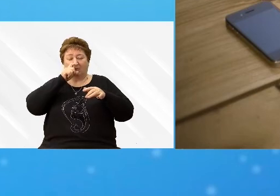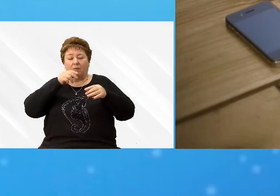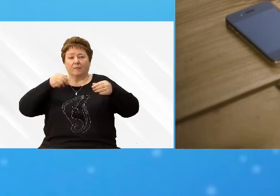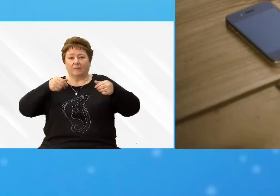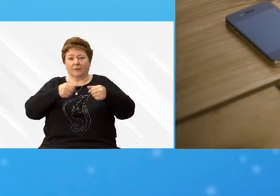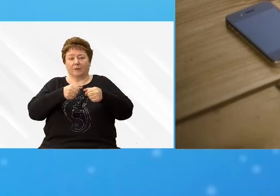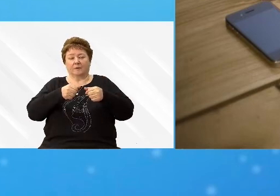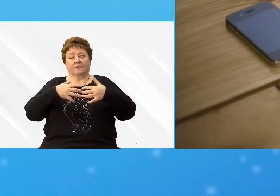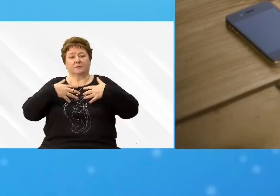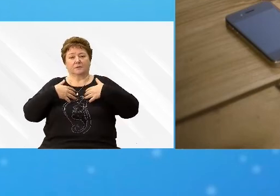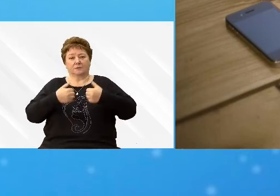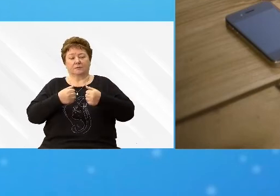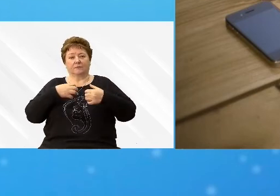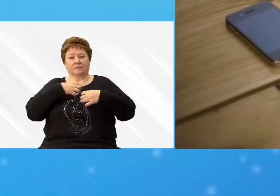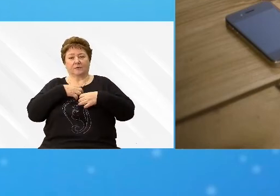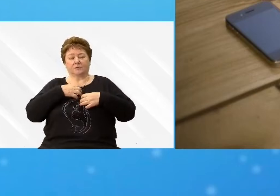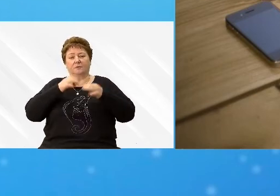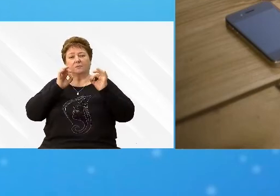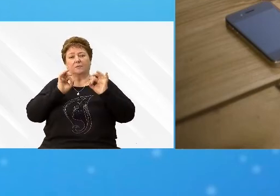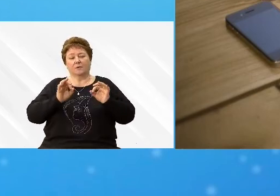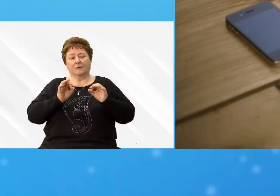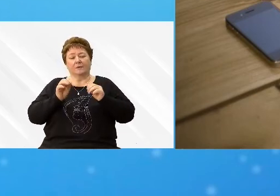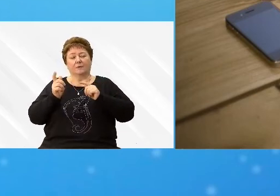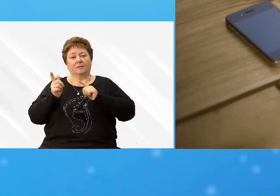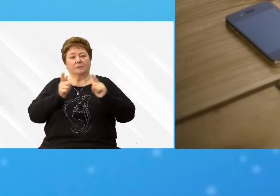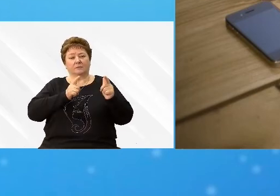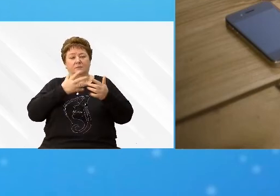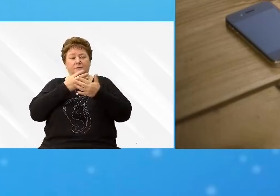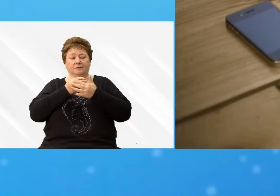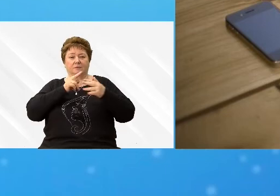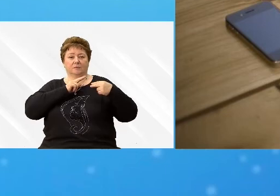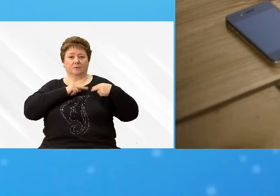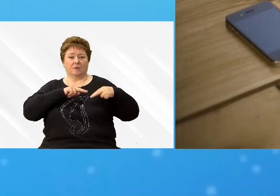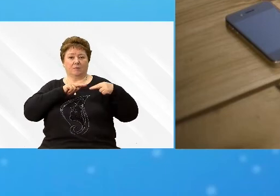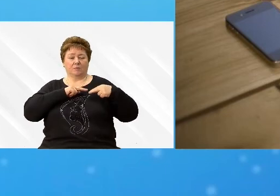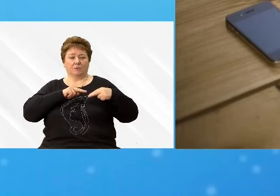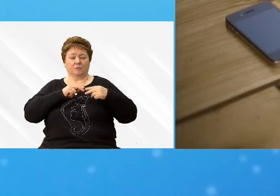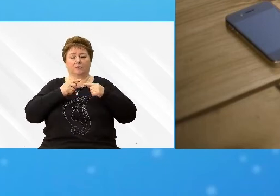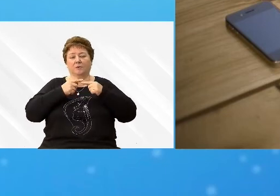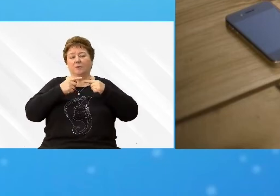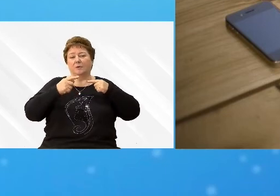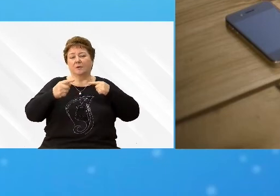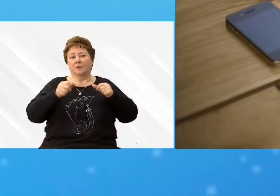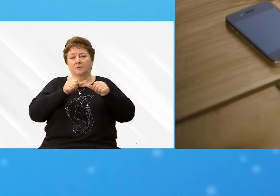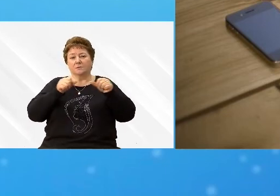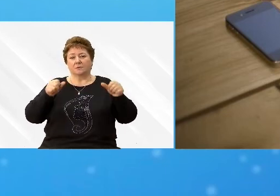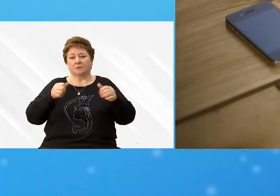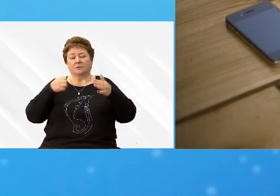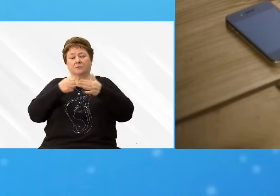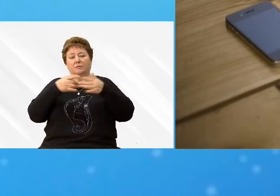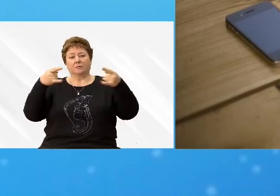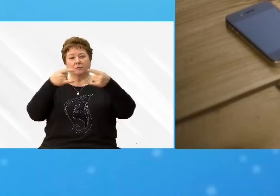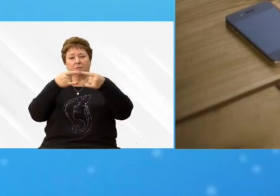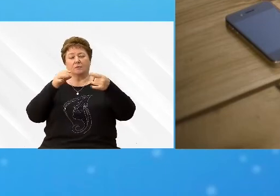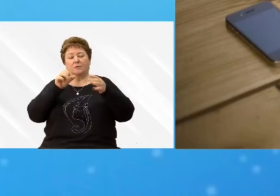на здоровье важно правильно организовать свою работу расстояние до монитора должно